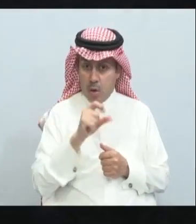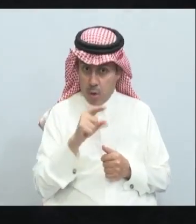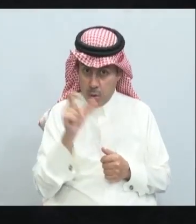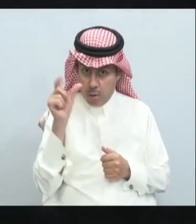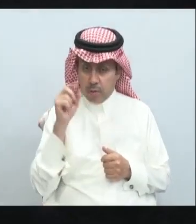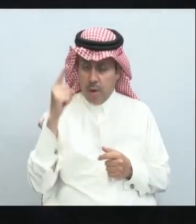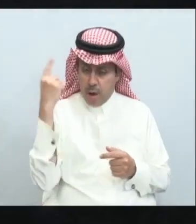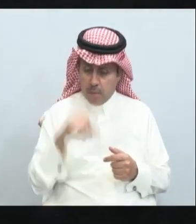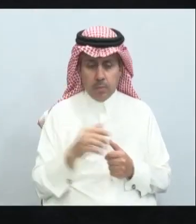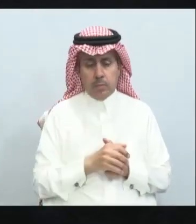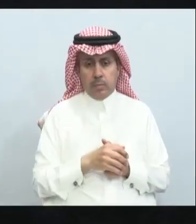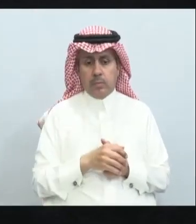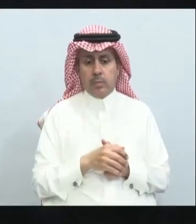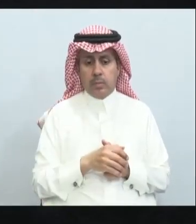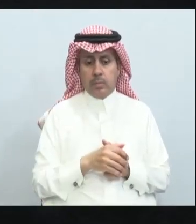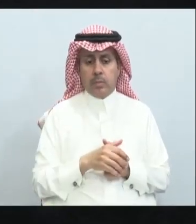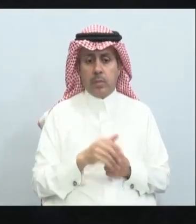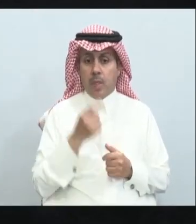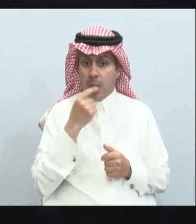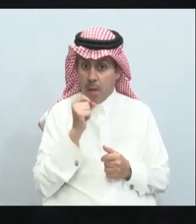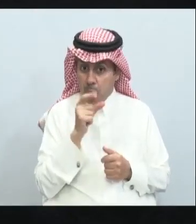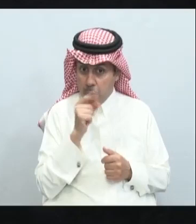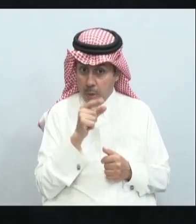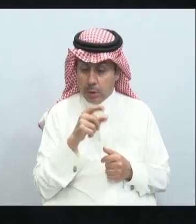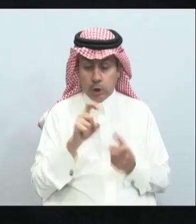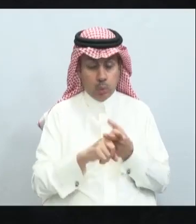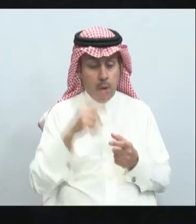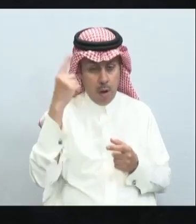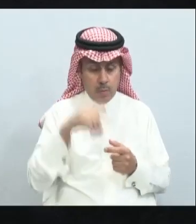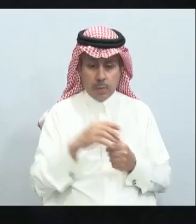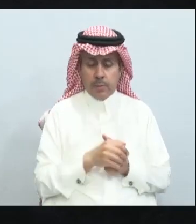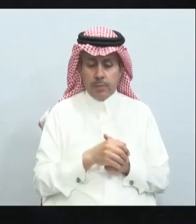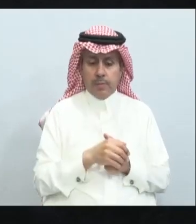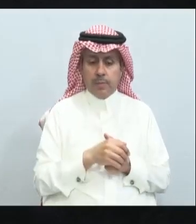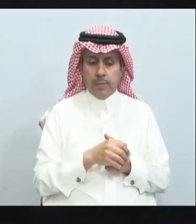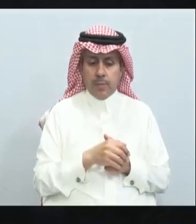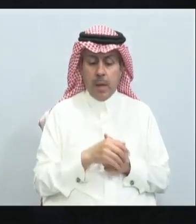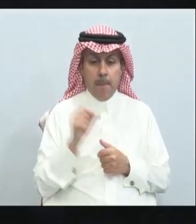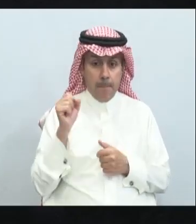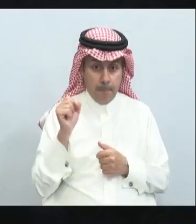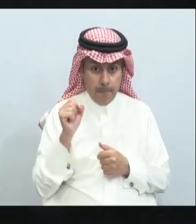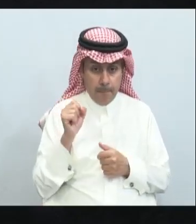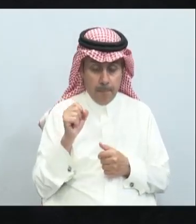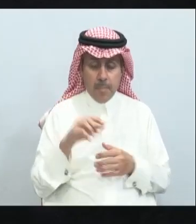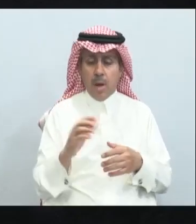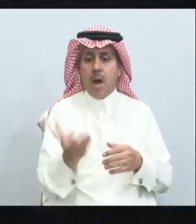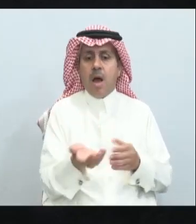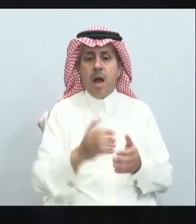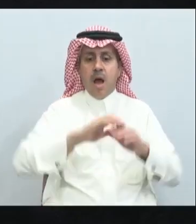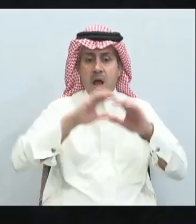امر محرم اذا كان مصدر البويضه غير الزوجه فهذا امر محرم اذا كان